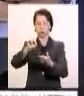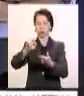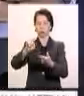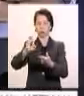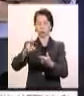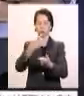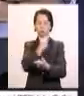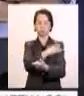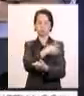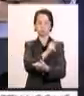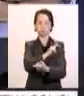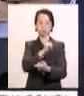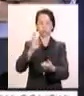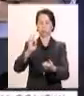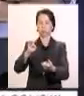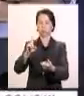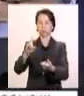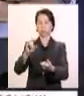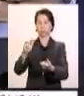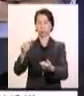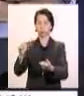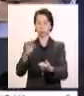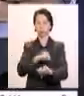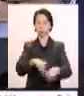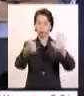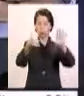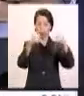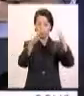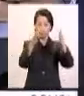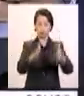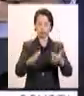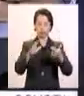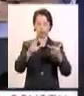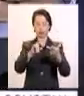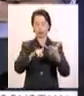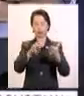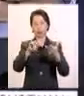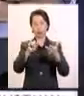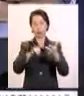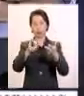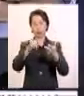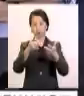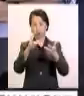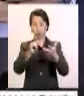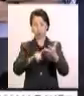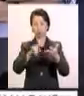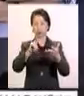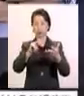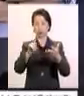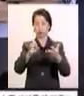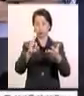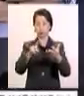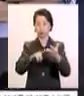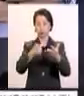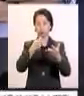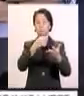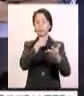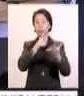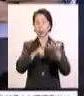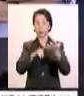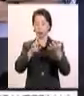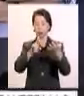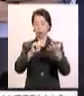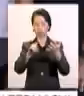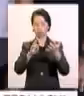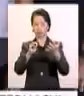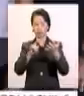juga bekas ketua pasukan Felda United. Manakala 6 pemain lagi ialah Argo Pinaden dari JDT, Muhammad Nazri Muhammad Nawi dari Perak, Muhammad